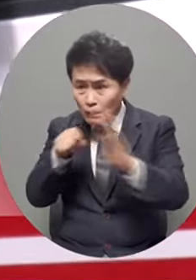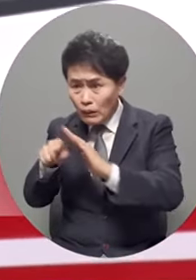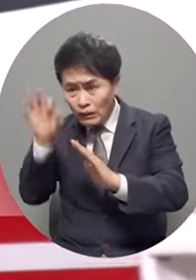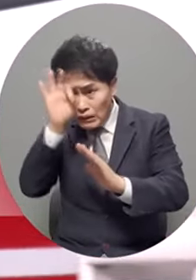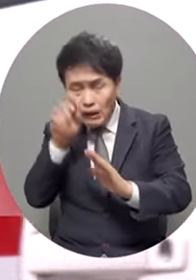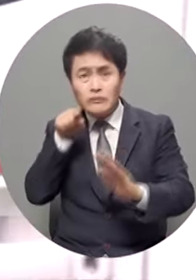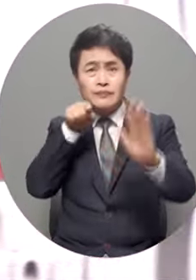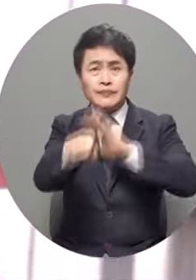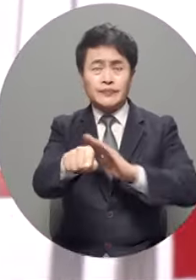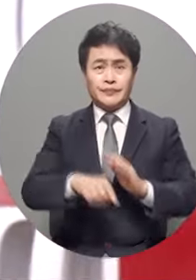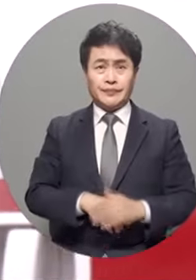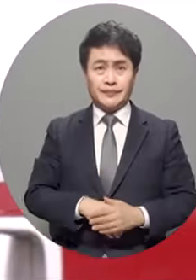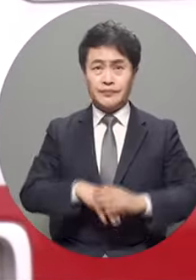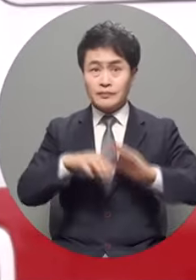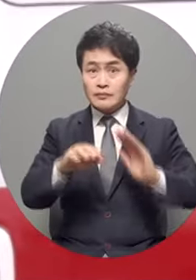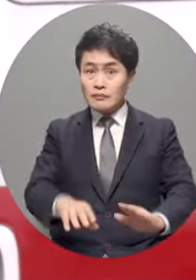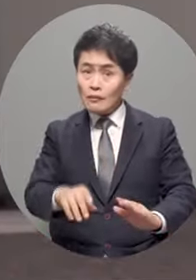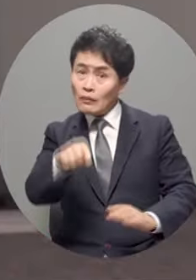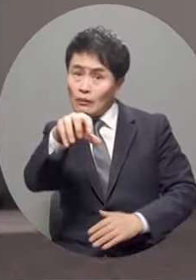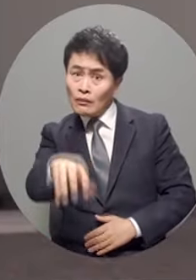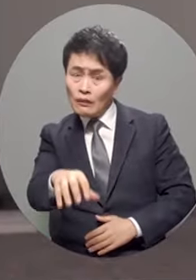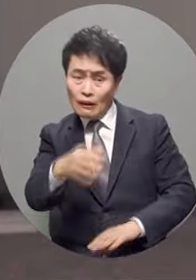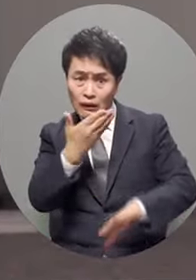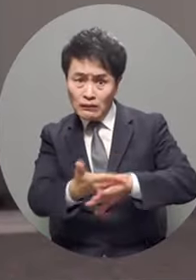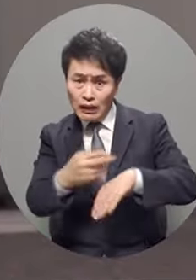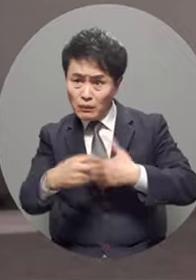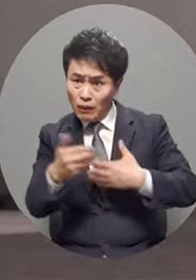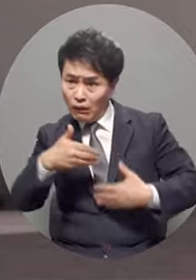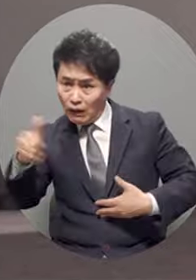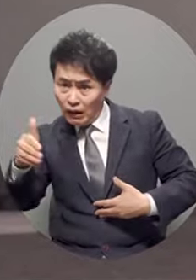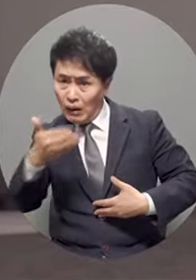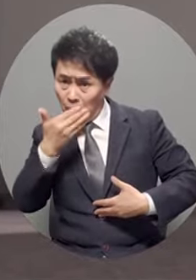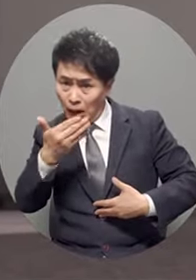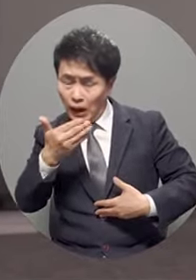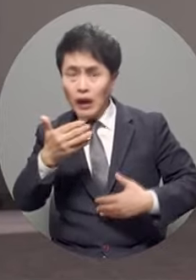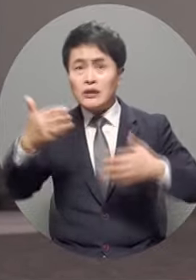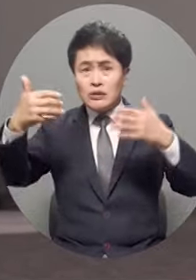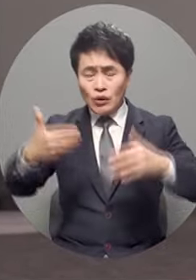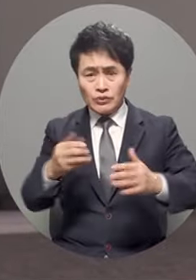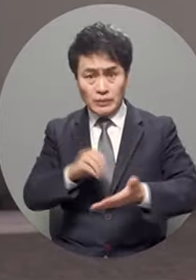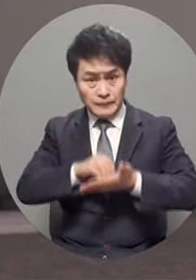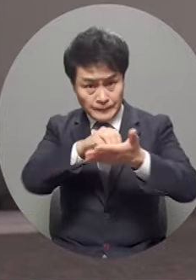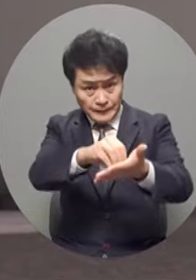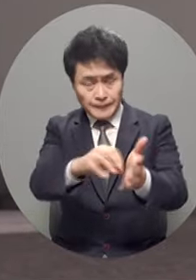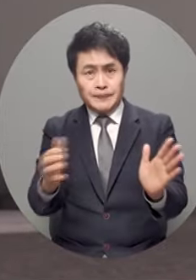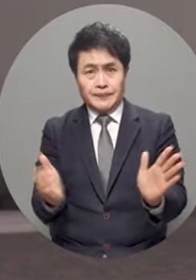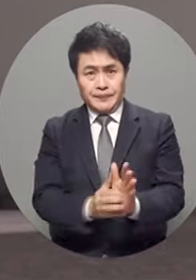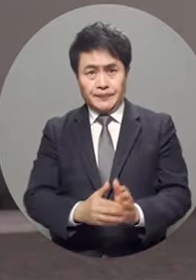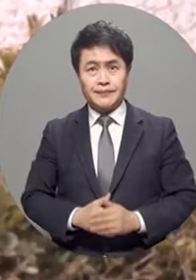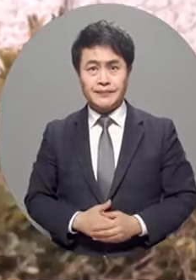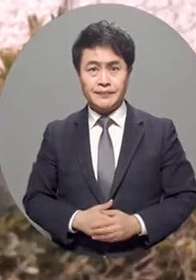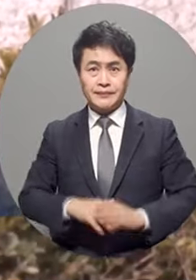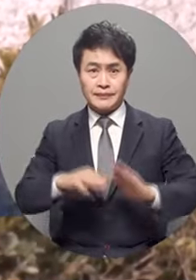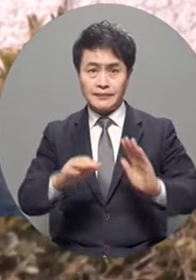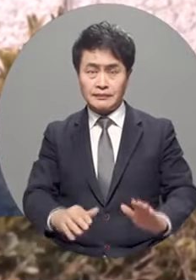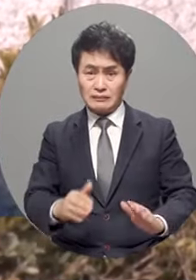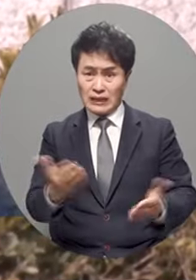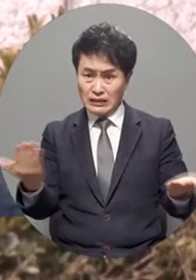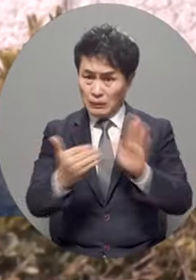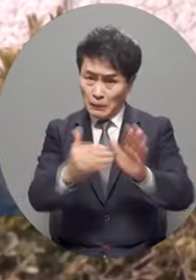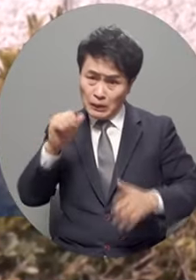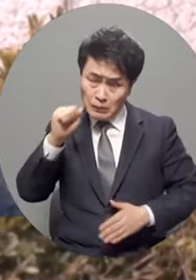발길을 돌렸습니다. 여기서도 다른 병원으로 가야 할 수 있다는 전제하에 접수를 마쳤습니다. 파업 때문에